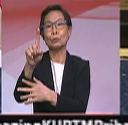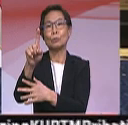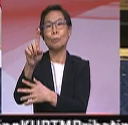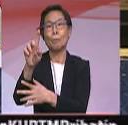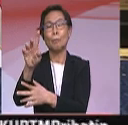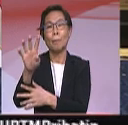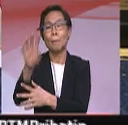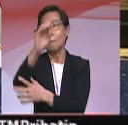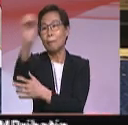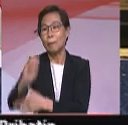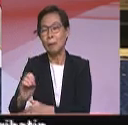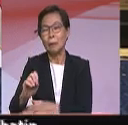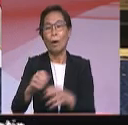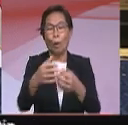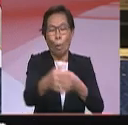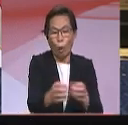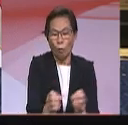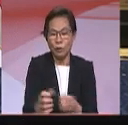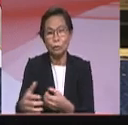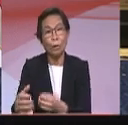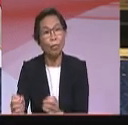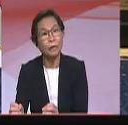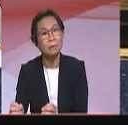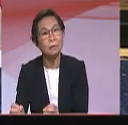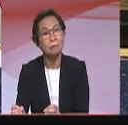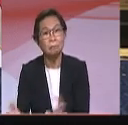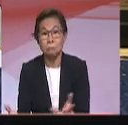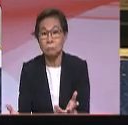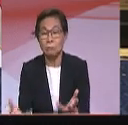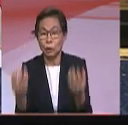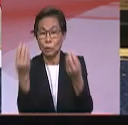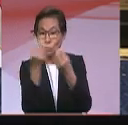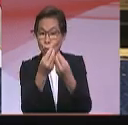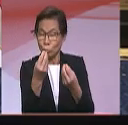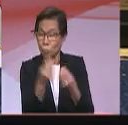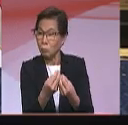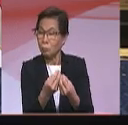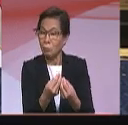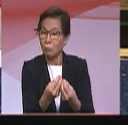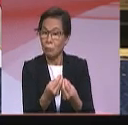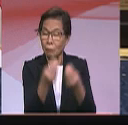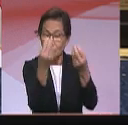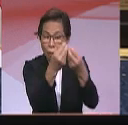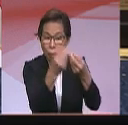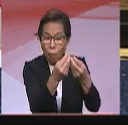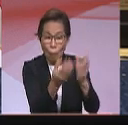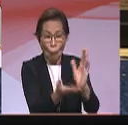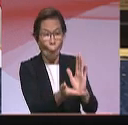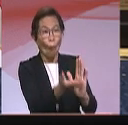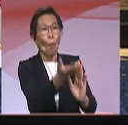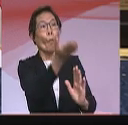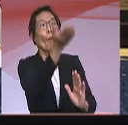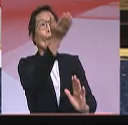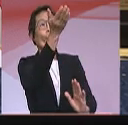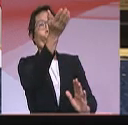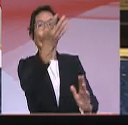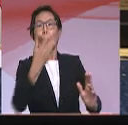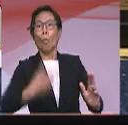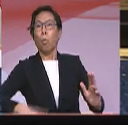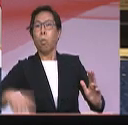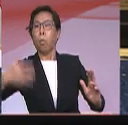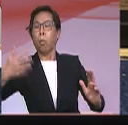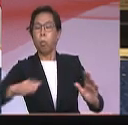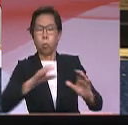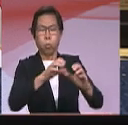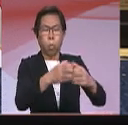54.41% tempat kerja. Data ini menunjukkan peningkatan ketara